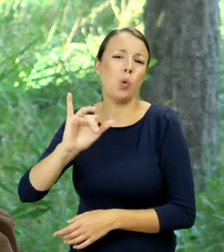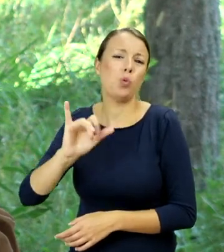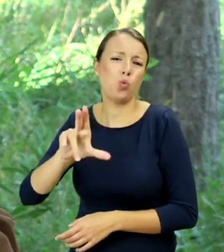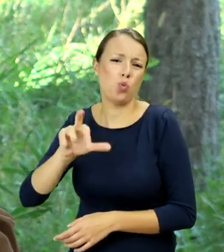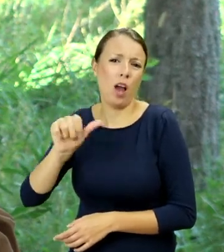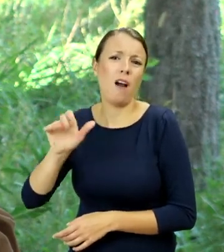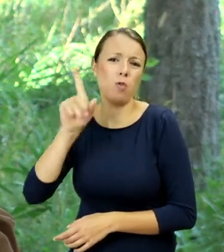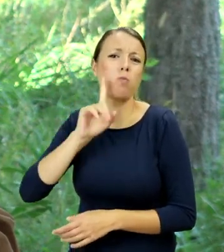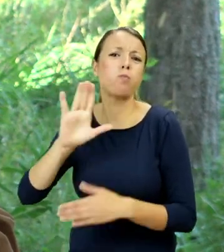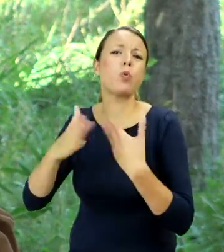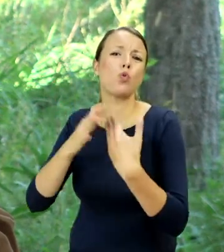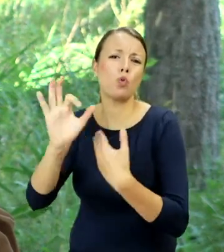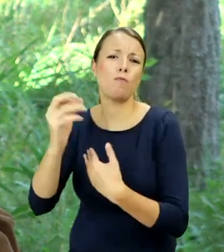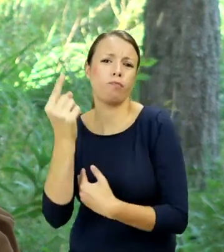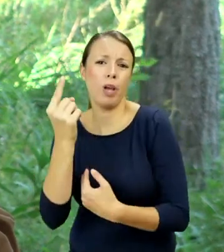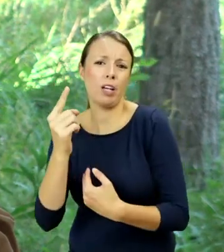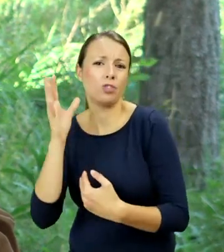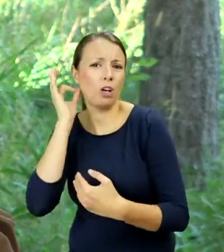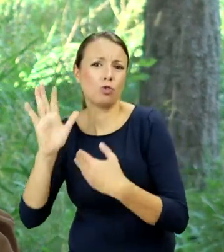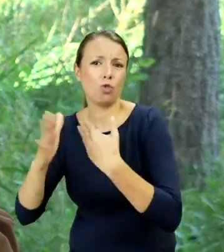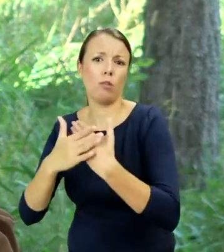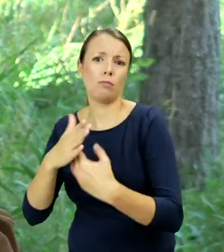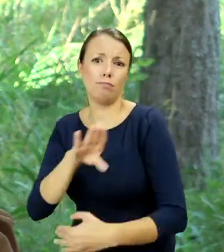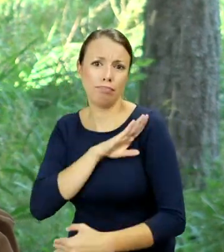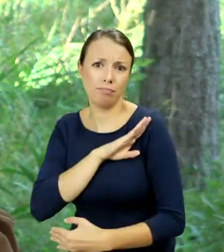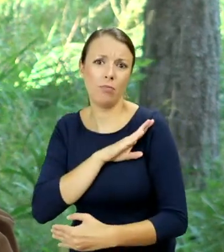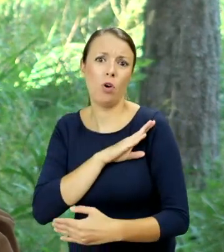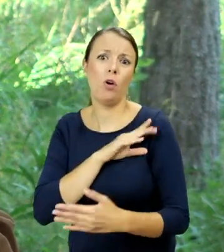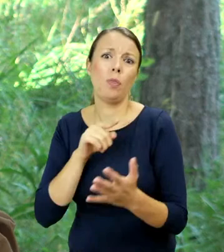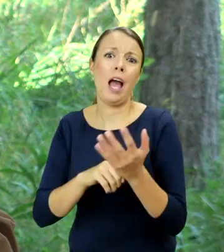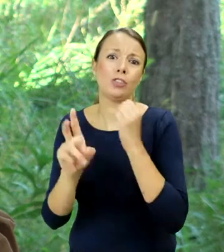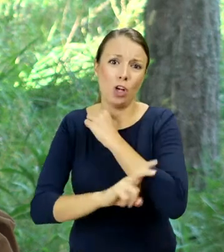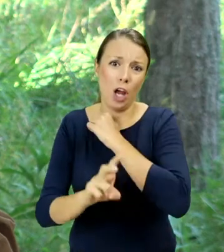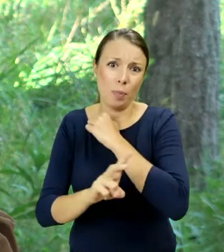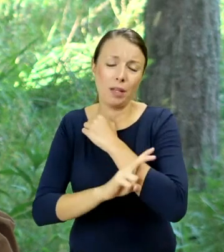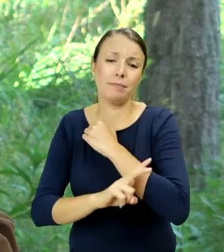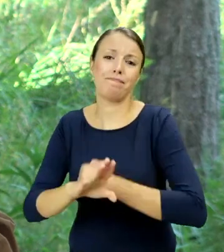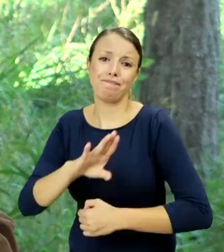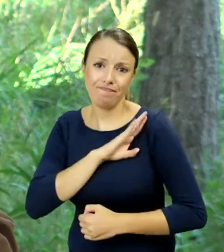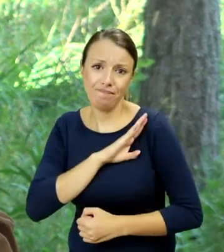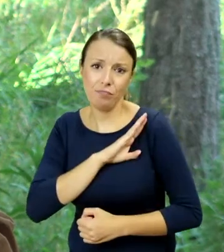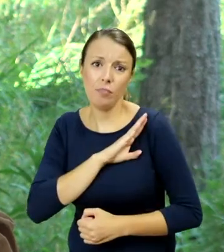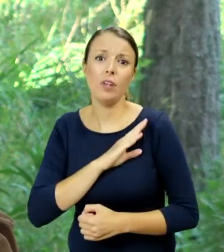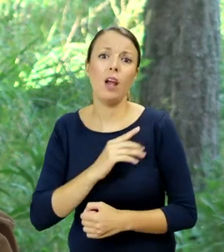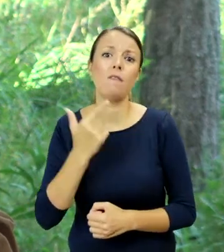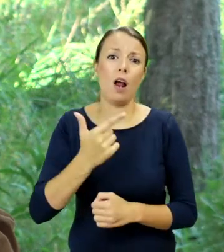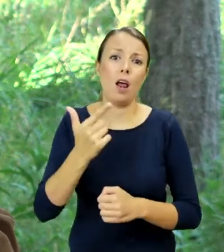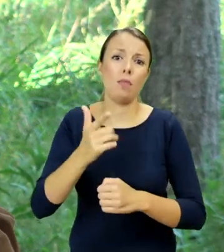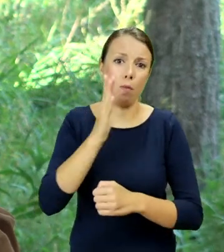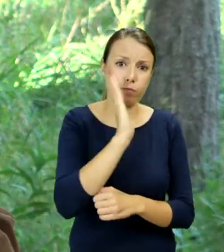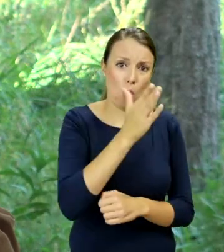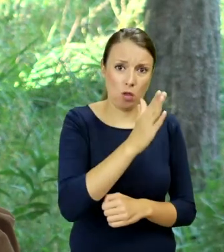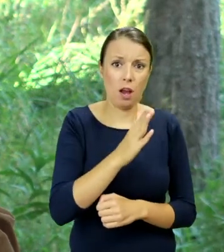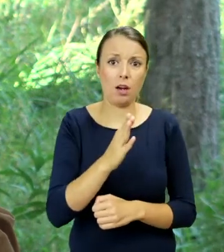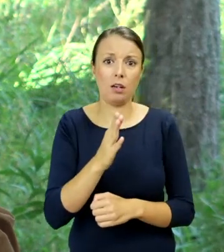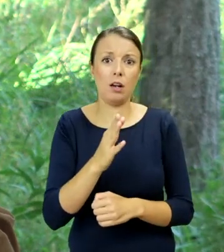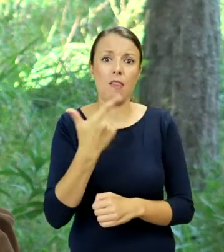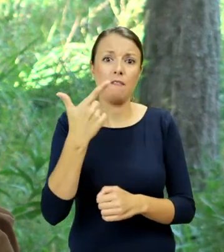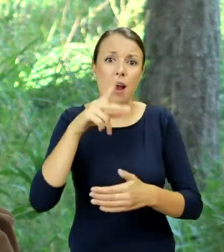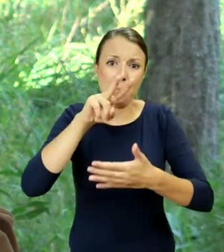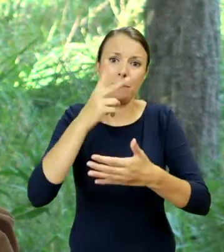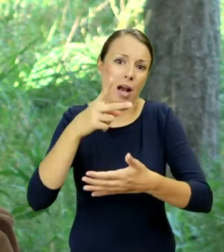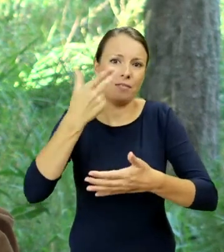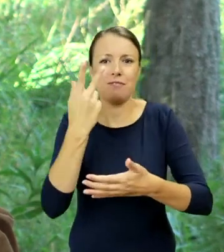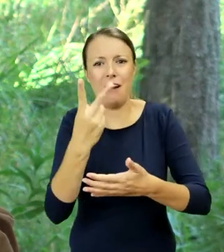Zmarła w sierpniu. I 2 miesiące później Józef Piłsudski i Aleksandra Szczerbińska